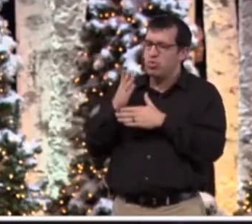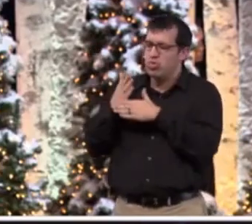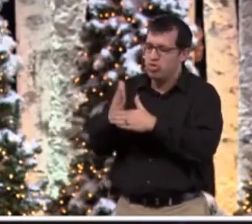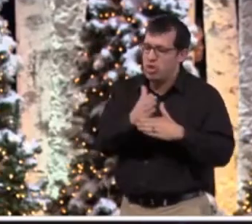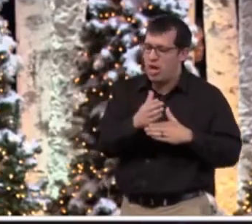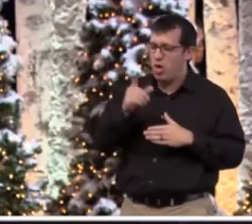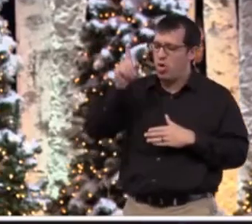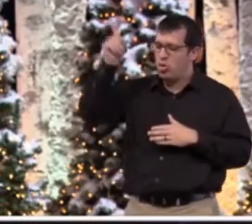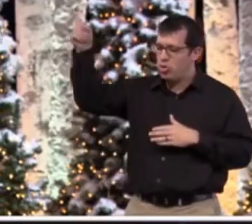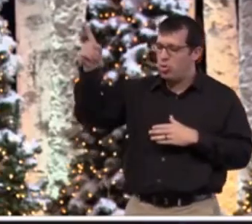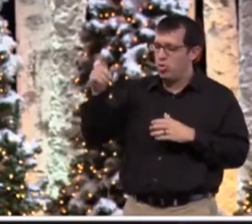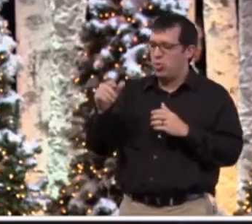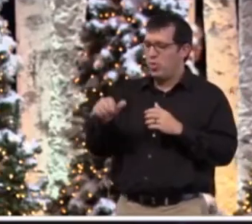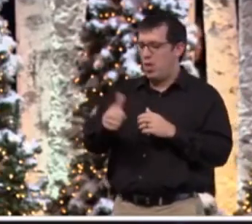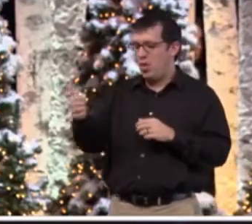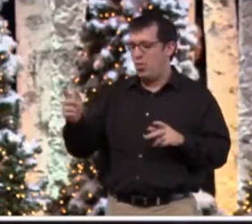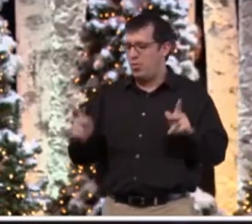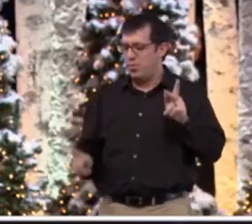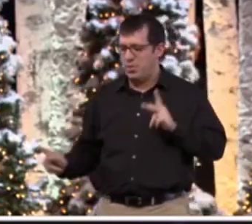अरूलाई सुनाउन